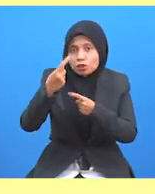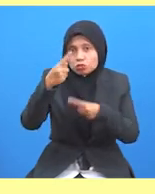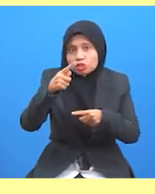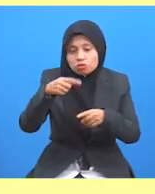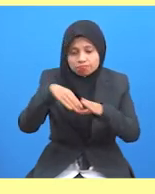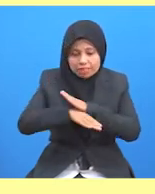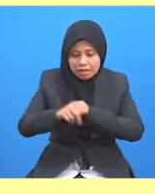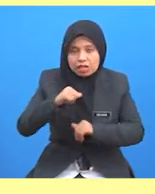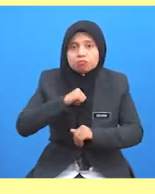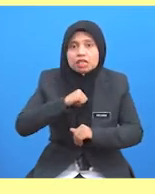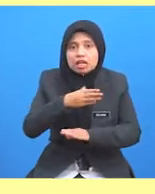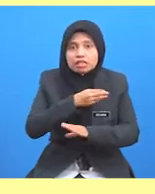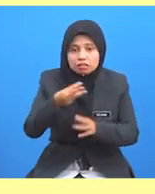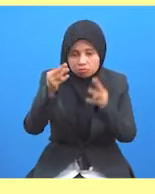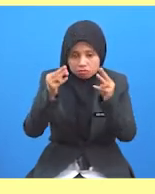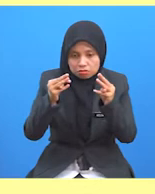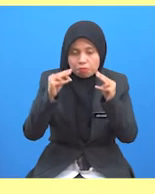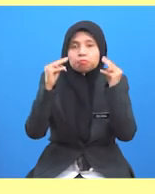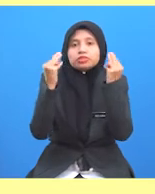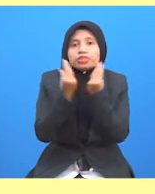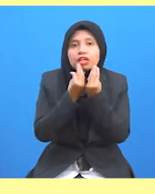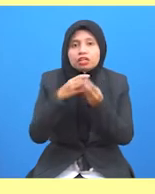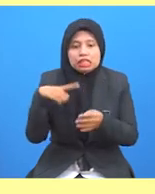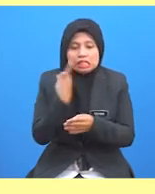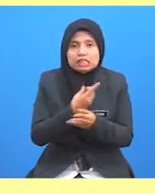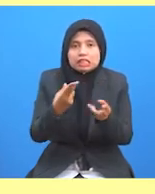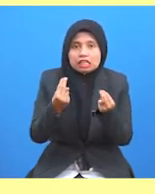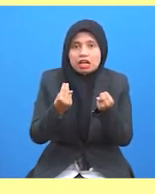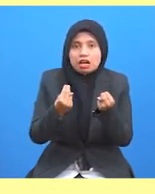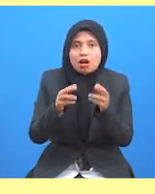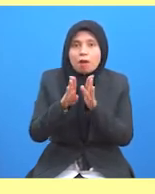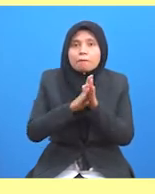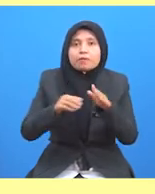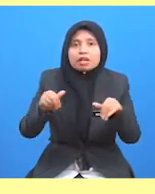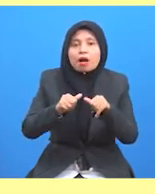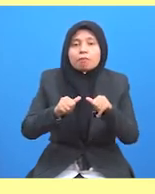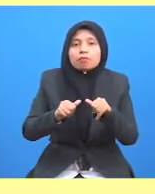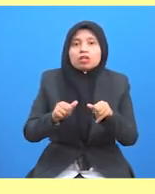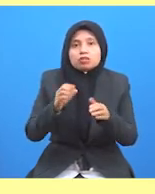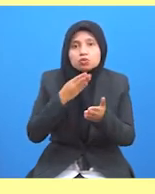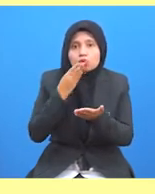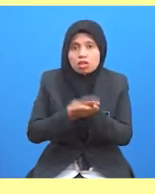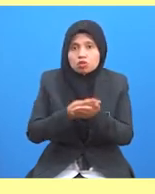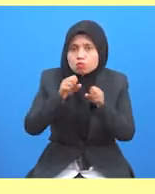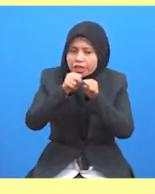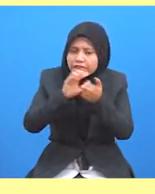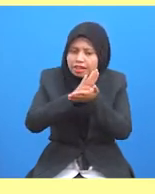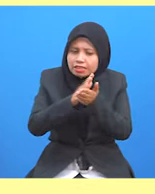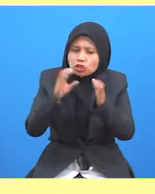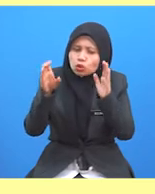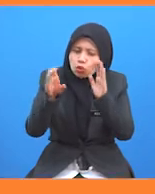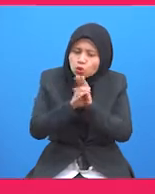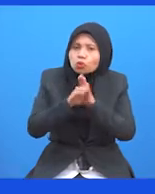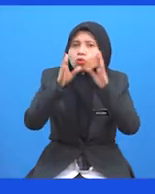kepada orang lain dan dikasihi Allah. Kita hendaklah menjadikan Islam sebagai cara hidup